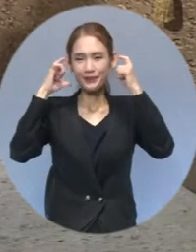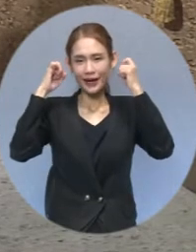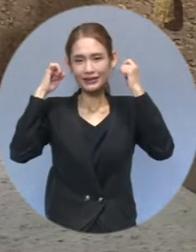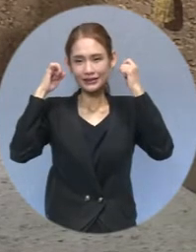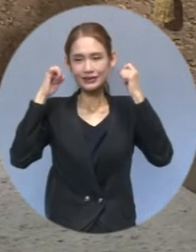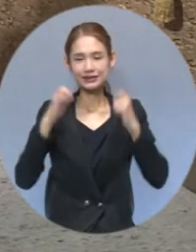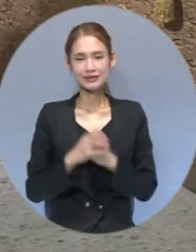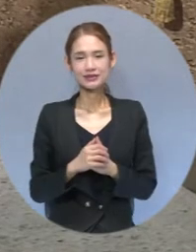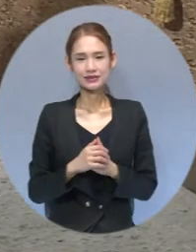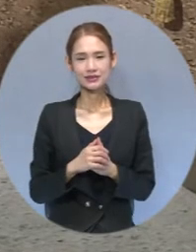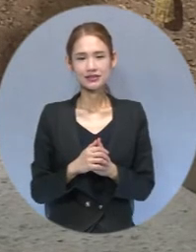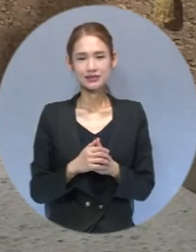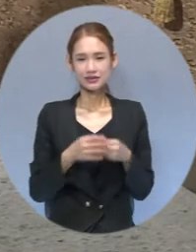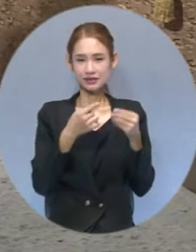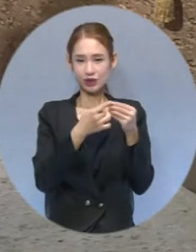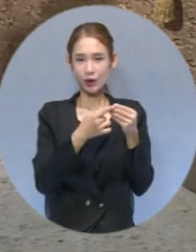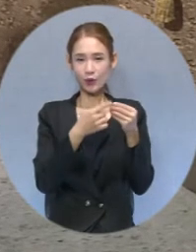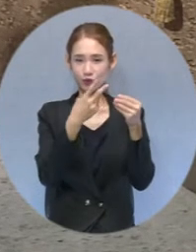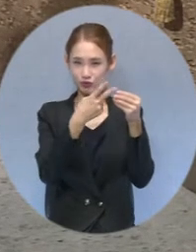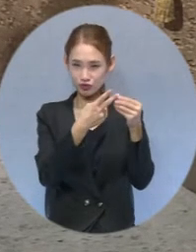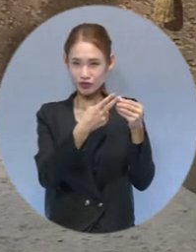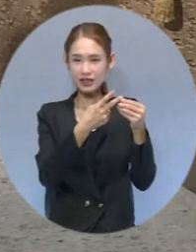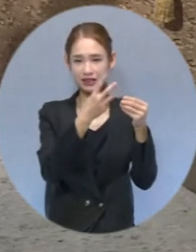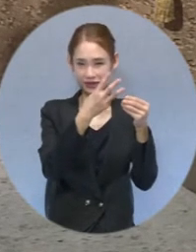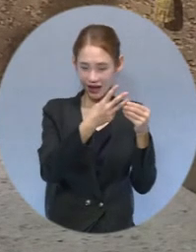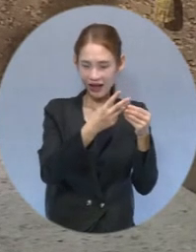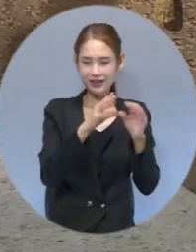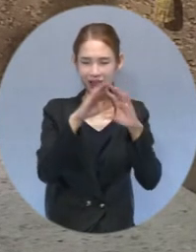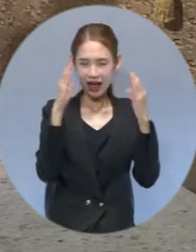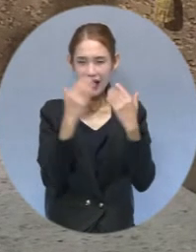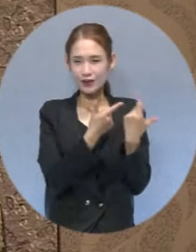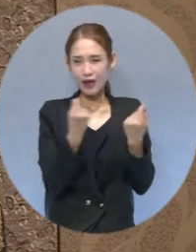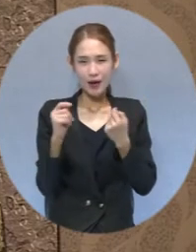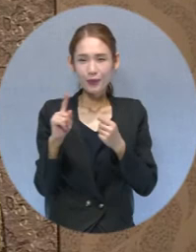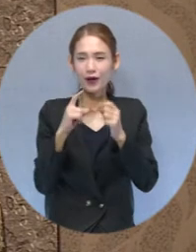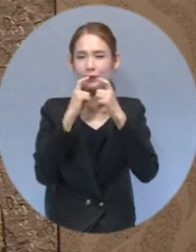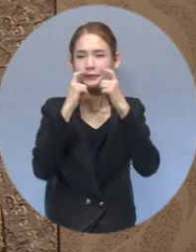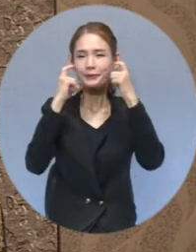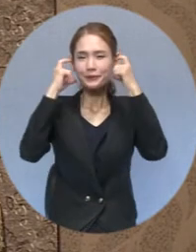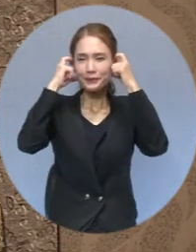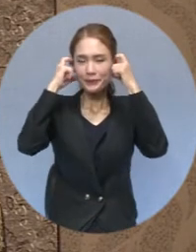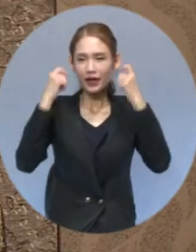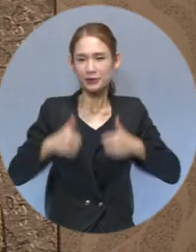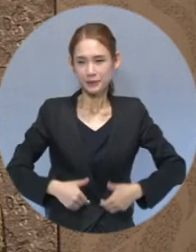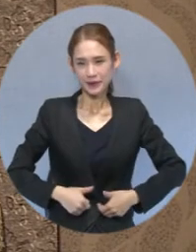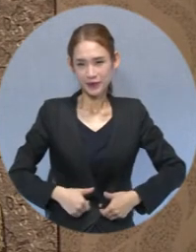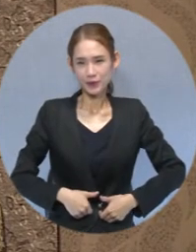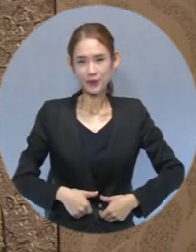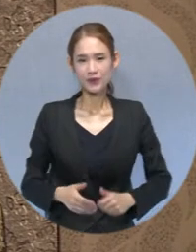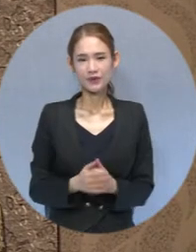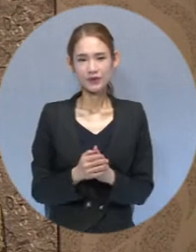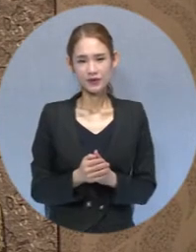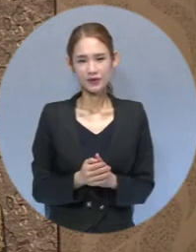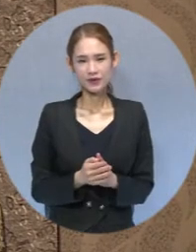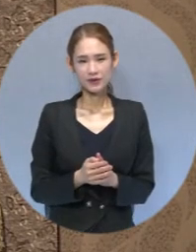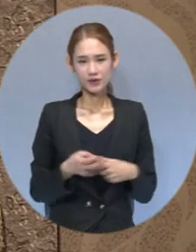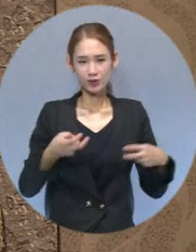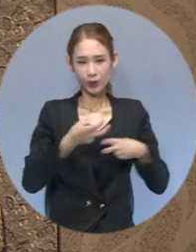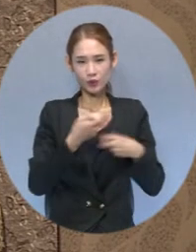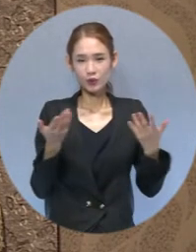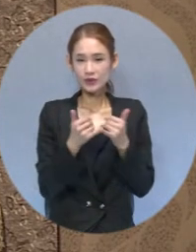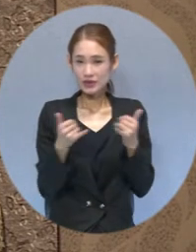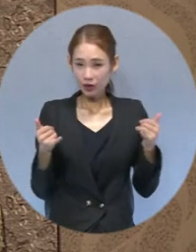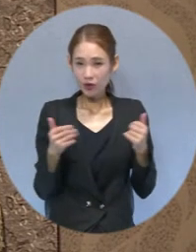네. 첫째도 마스크, 둘째도 마스크. 둘째도 마스크, 네. 셋째도 마스크. 그다음에 거의 교통공사 직원들 같은 경우는